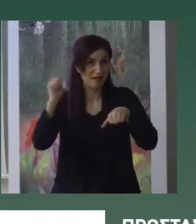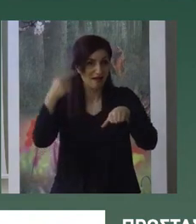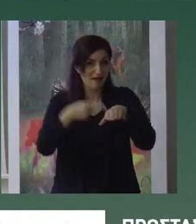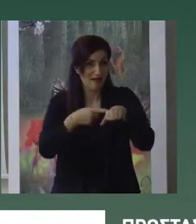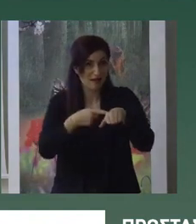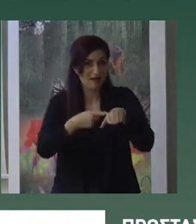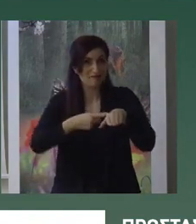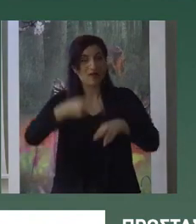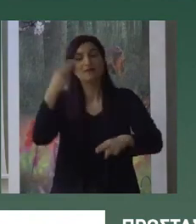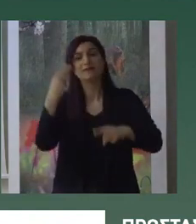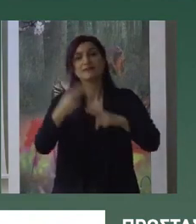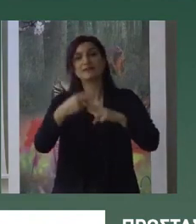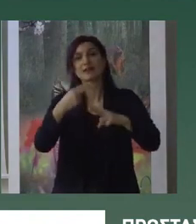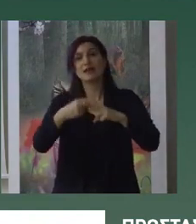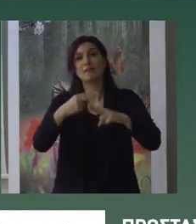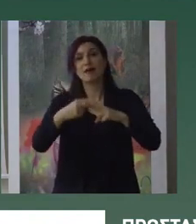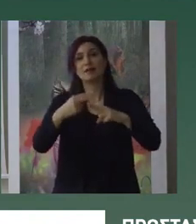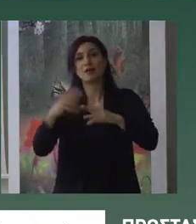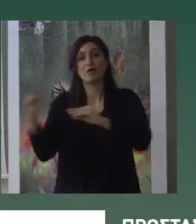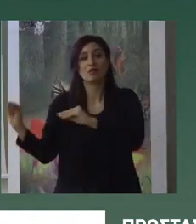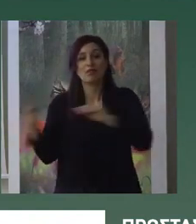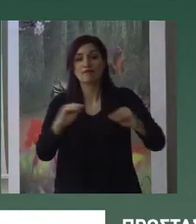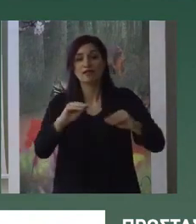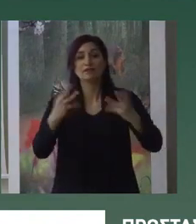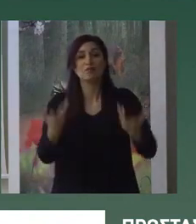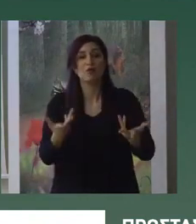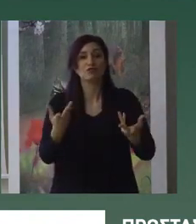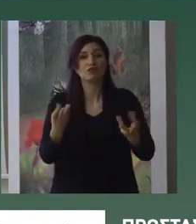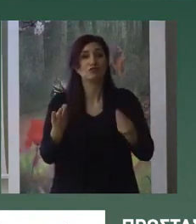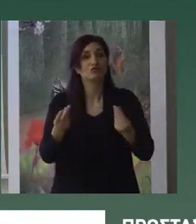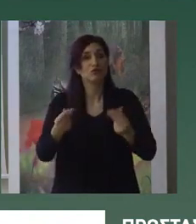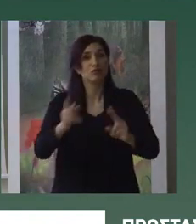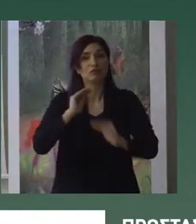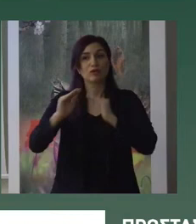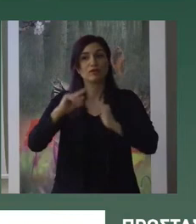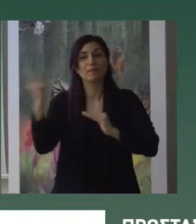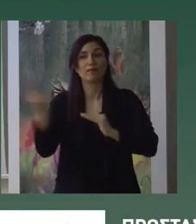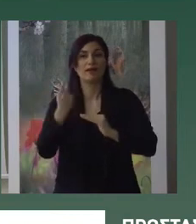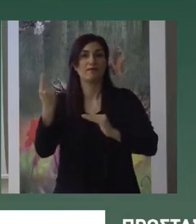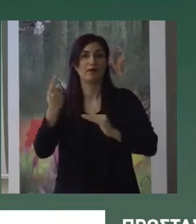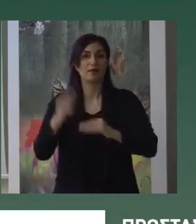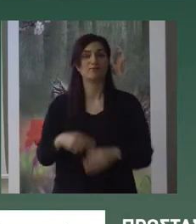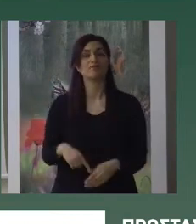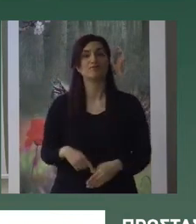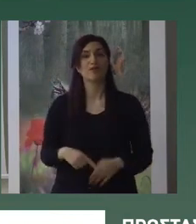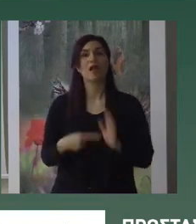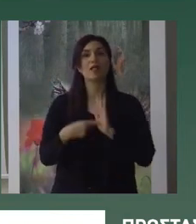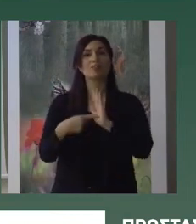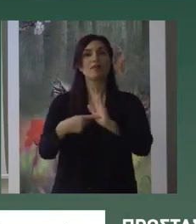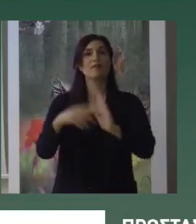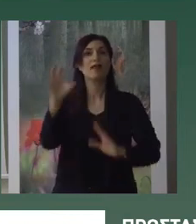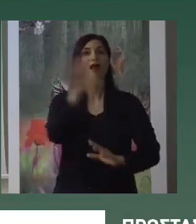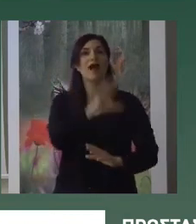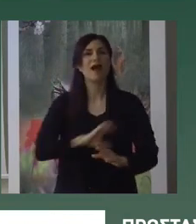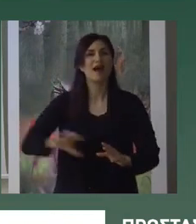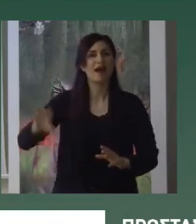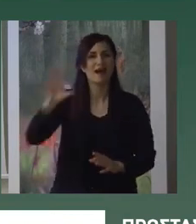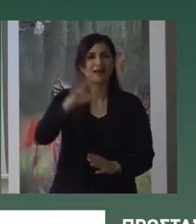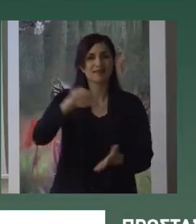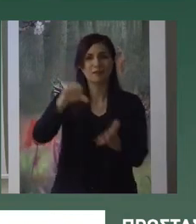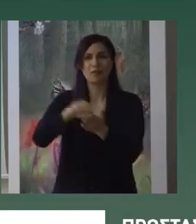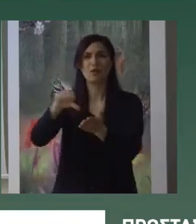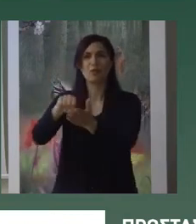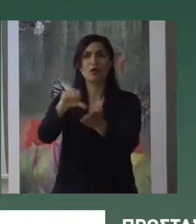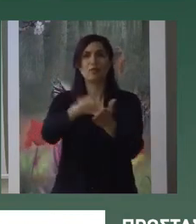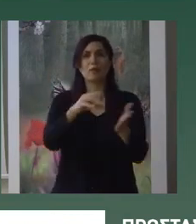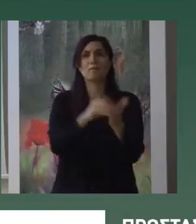Αυτός είναι ένας οδικός χάρτης, μια ροή που θα μπορούσε να κάνει μια πόλη για να αντιμετωπίσει κλιματικά ουδέτερη, να ξεκινήσει να βάλει